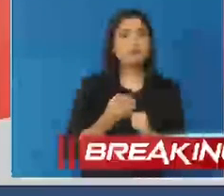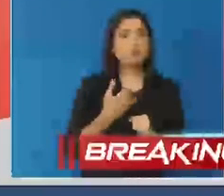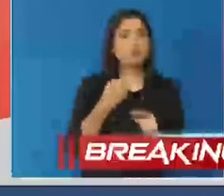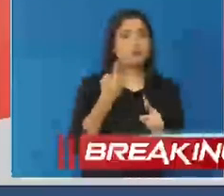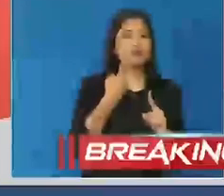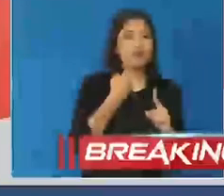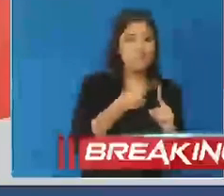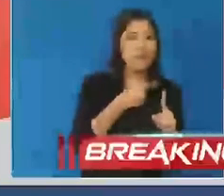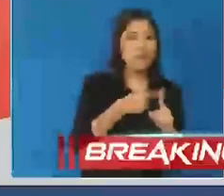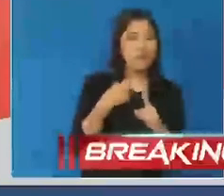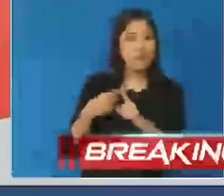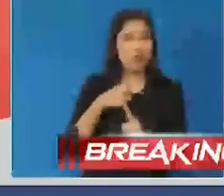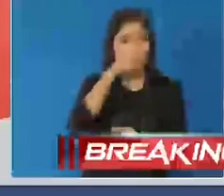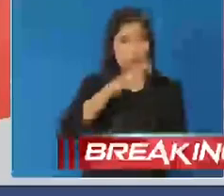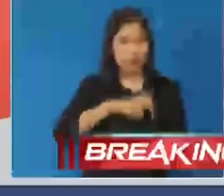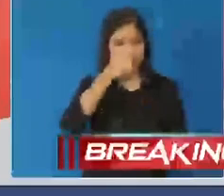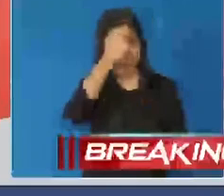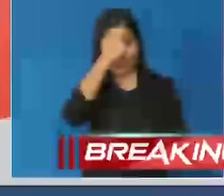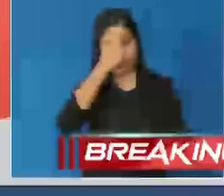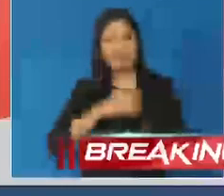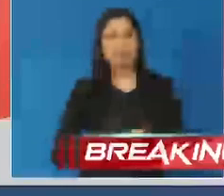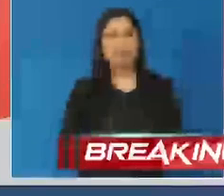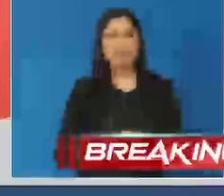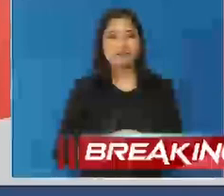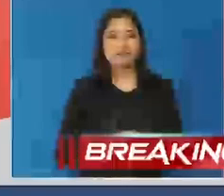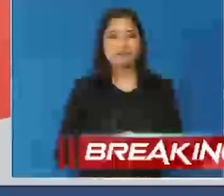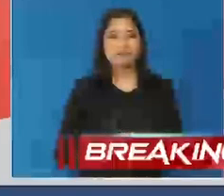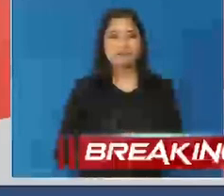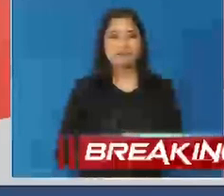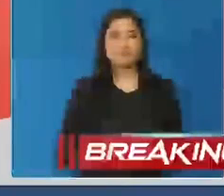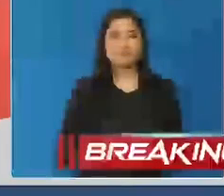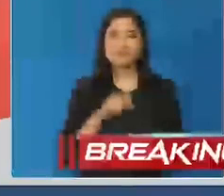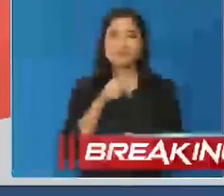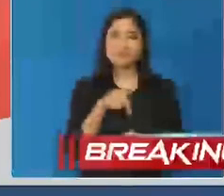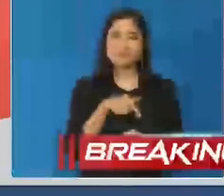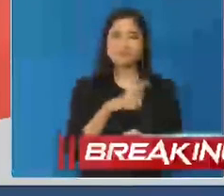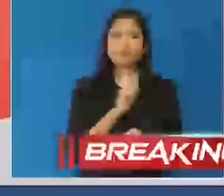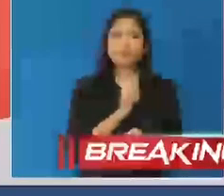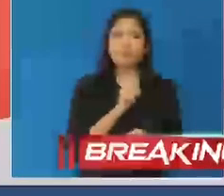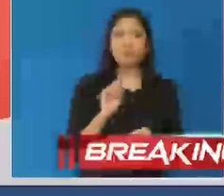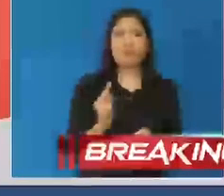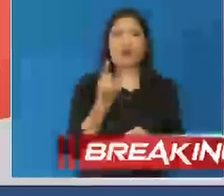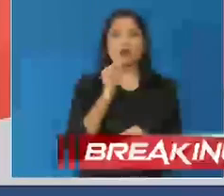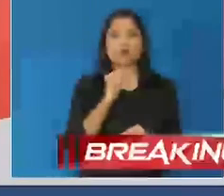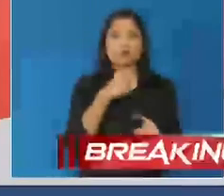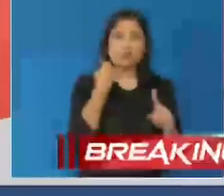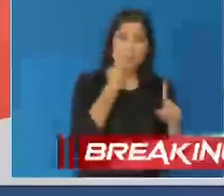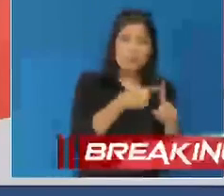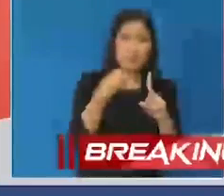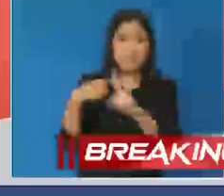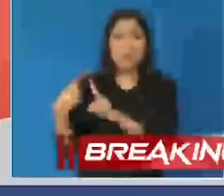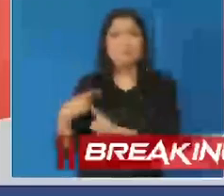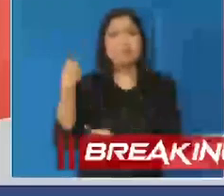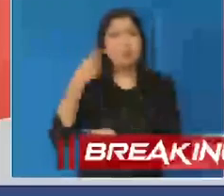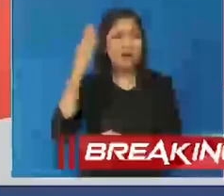menjadi sakit inilah yang kemudian menjadi faktor utama di dalam kaitan dengan penambahan kasus dari